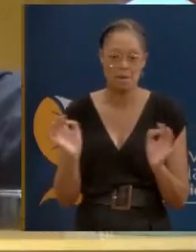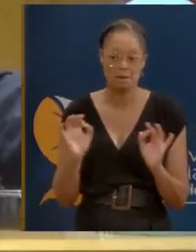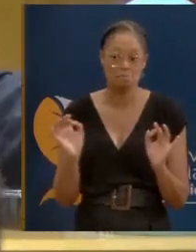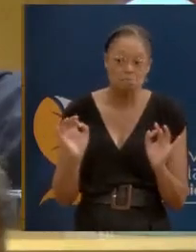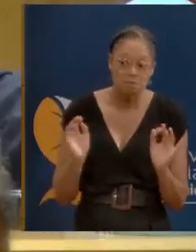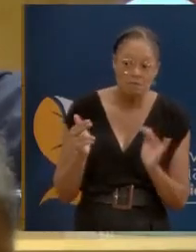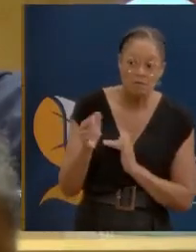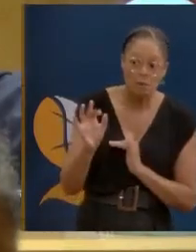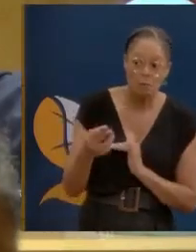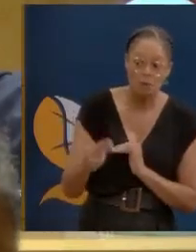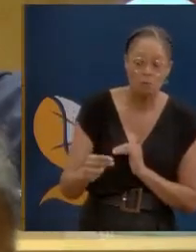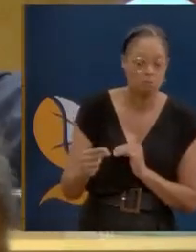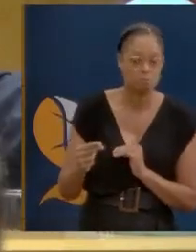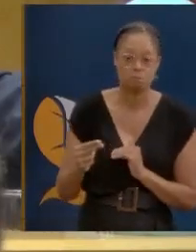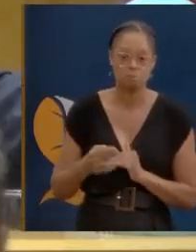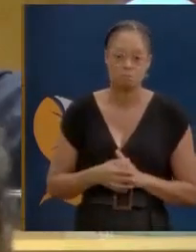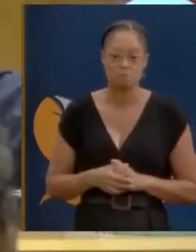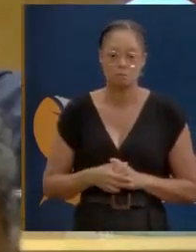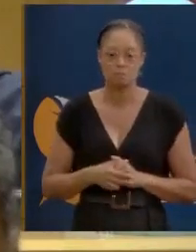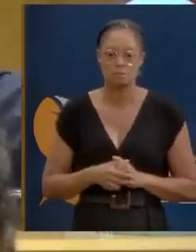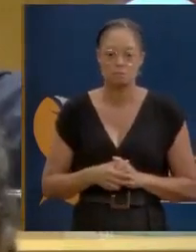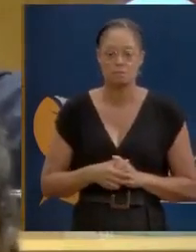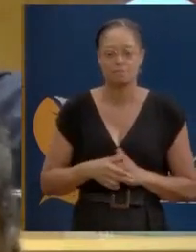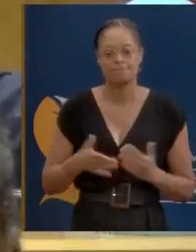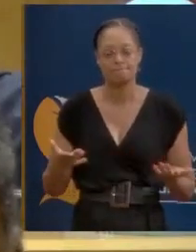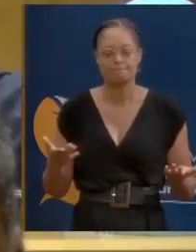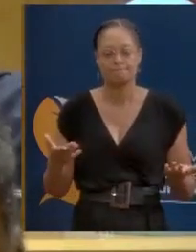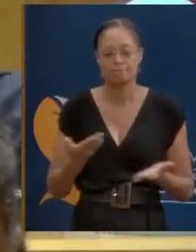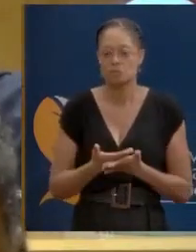exister? Donc vous comprenez bien,